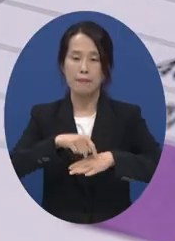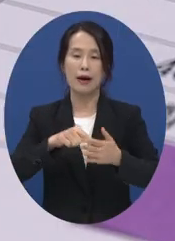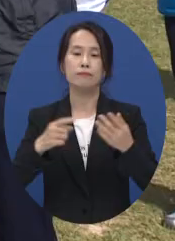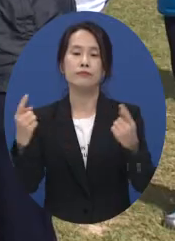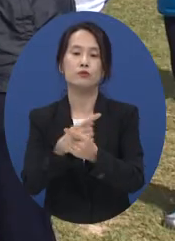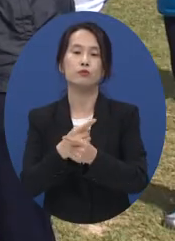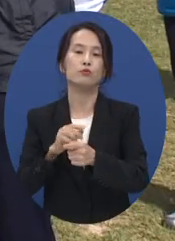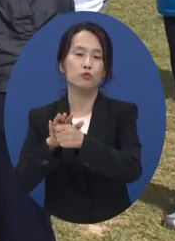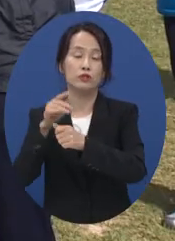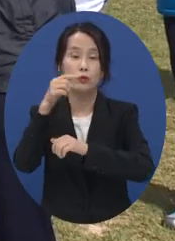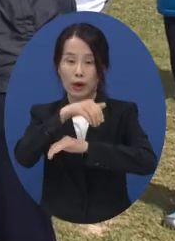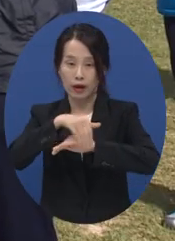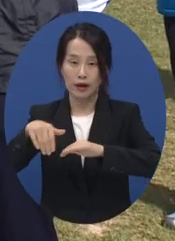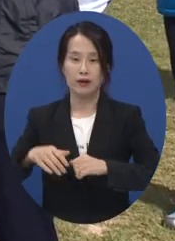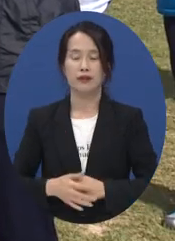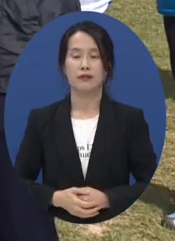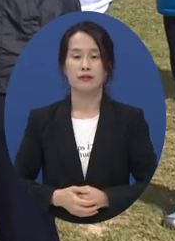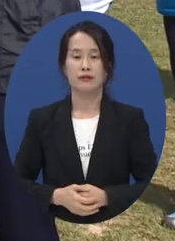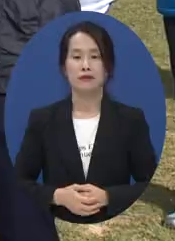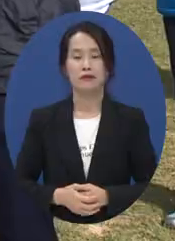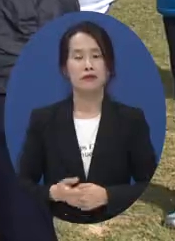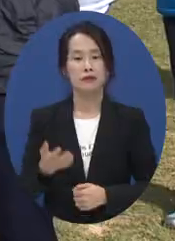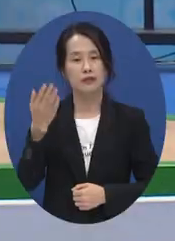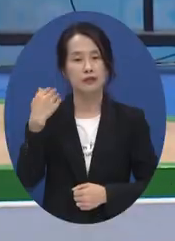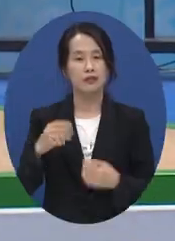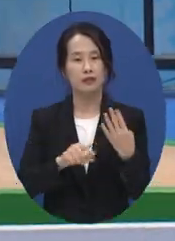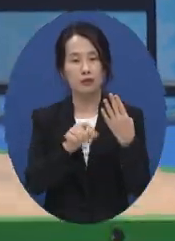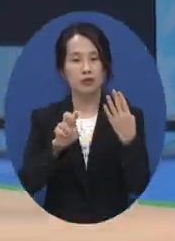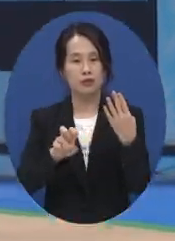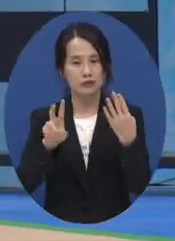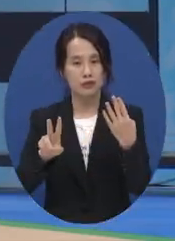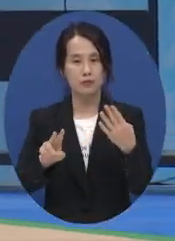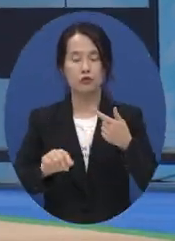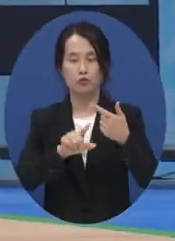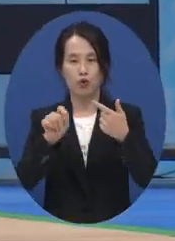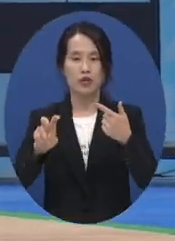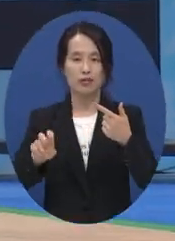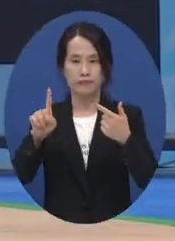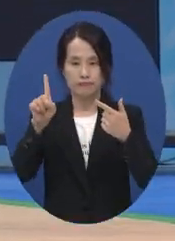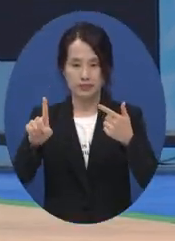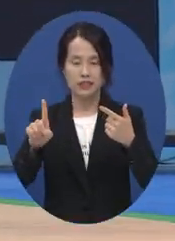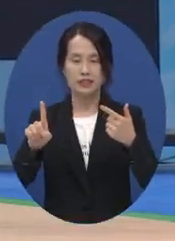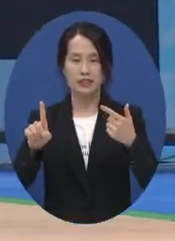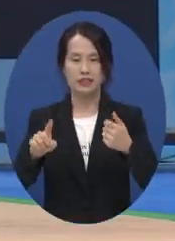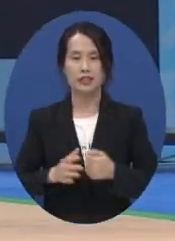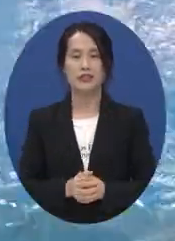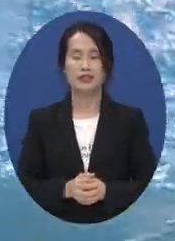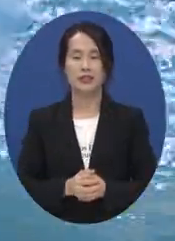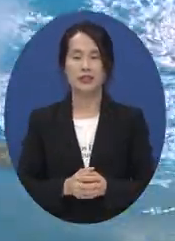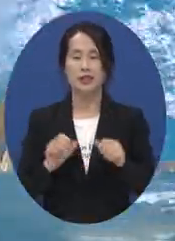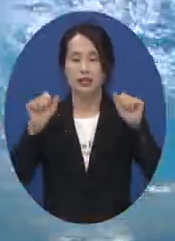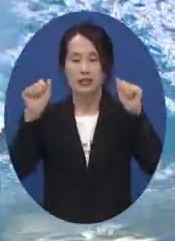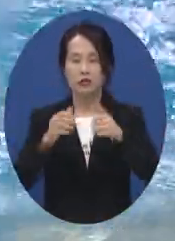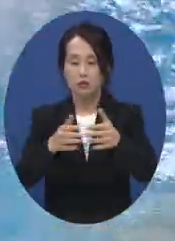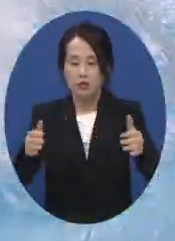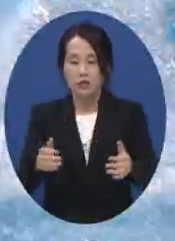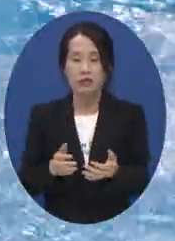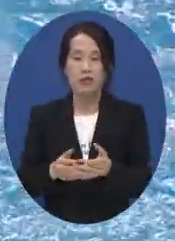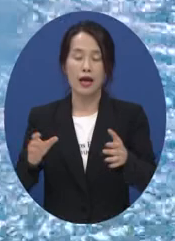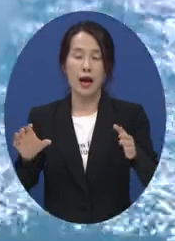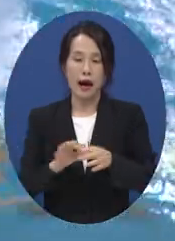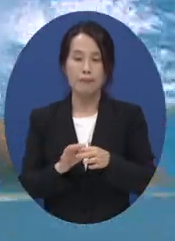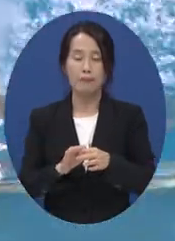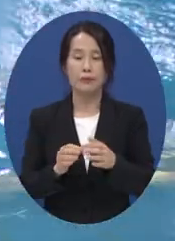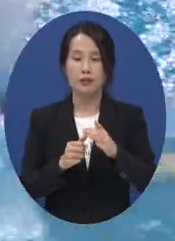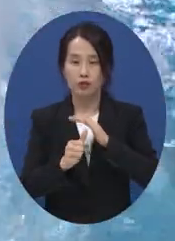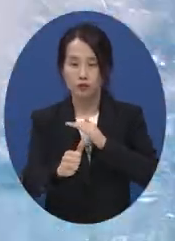지원합니다. 한편 경기도는 지난 4월 22일부터 6월 21일까지 도내 체육단체 소속 선수와